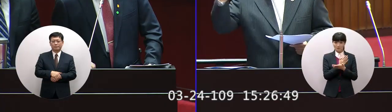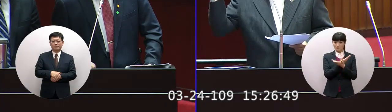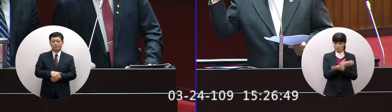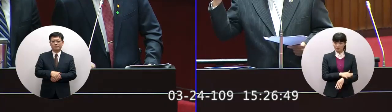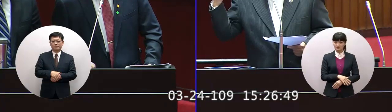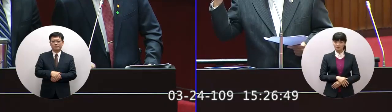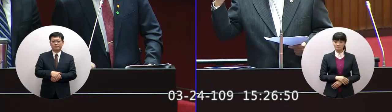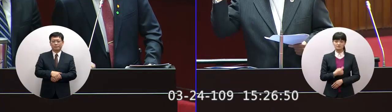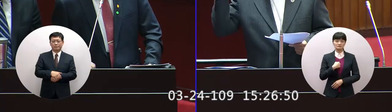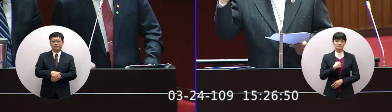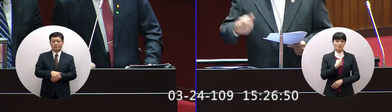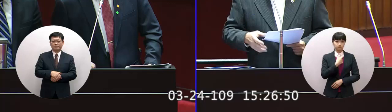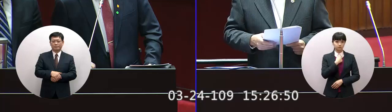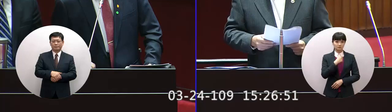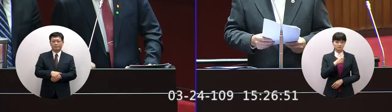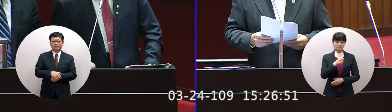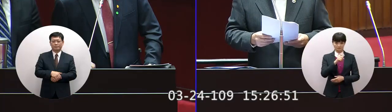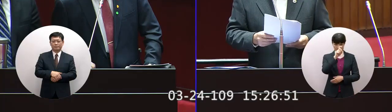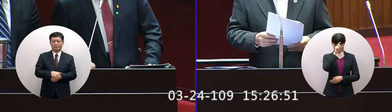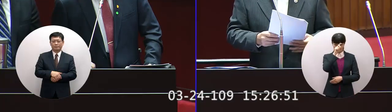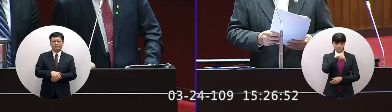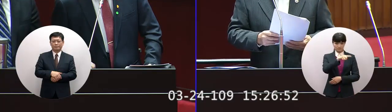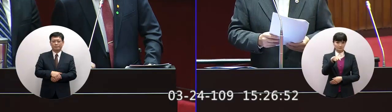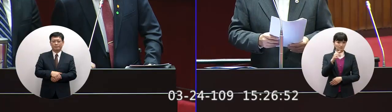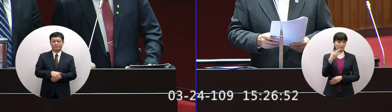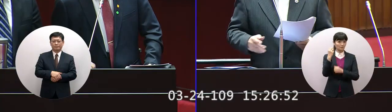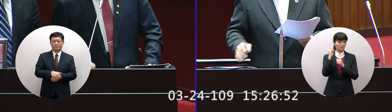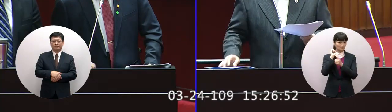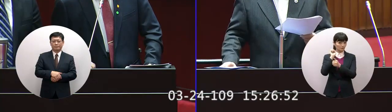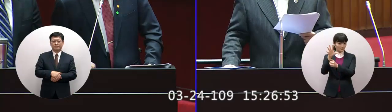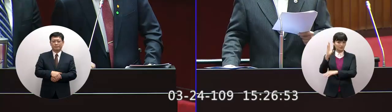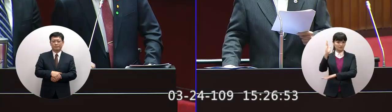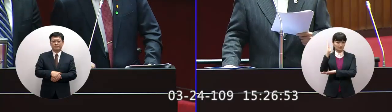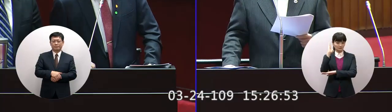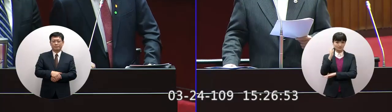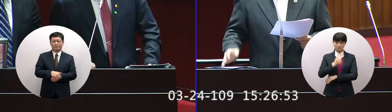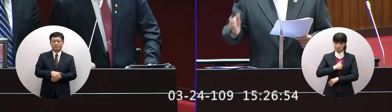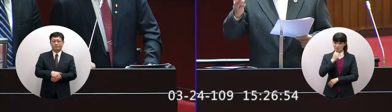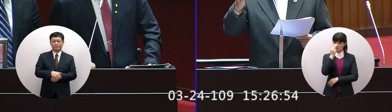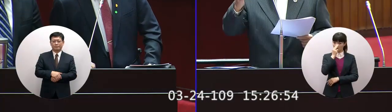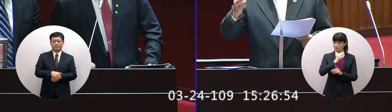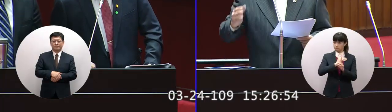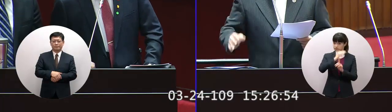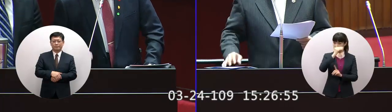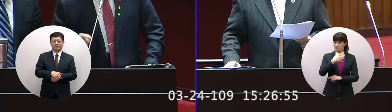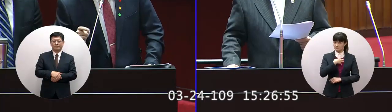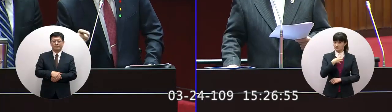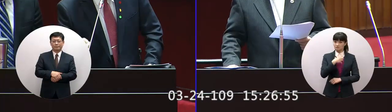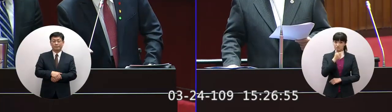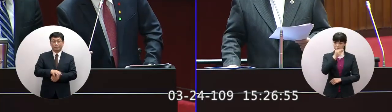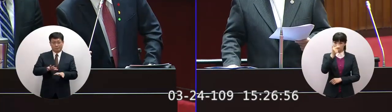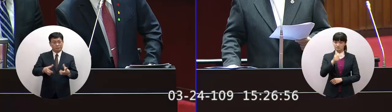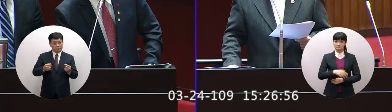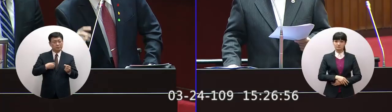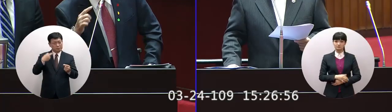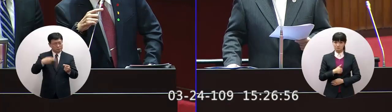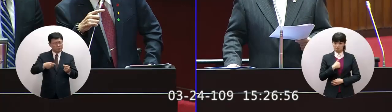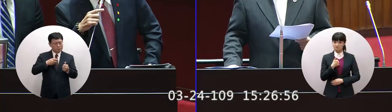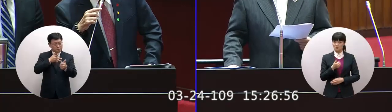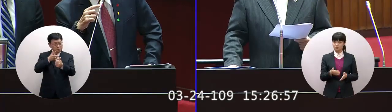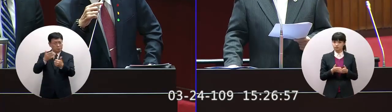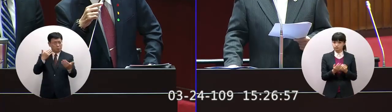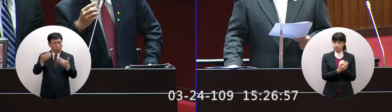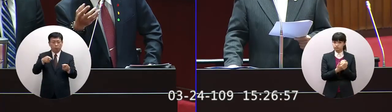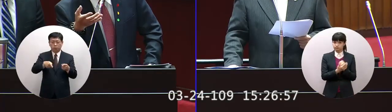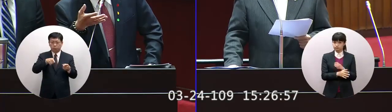执政当局参考，这是有相当的风险跟危险性，也请经济部要做好各种措施。 我们可能要去了解